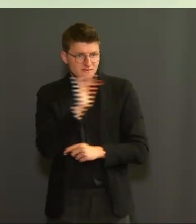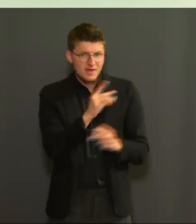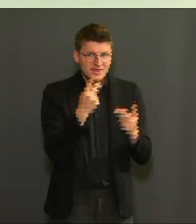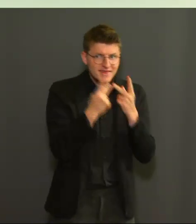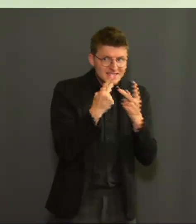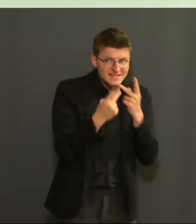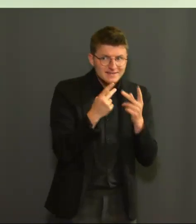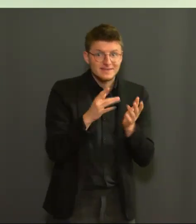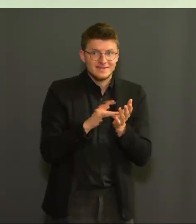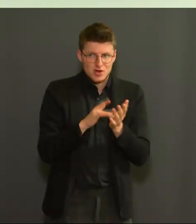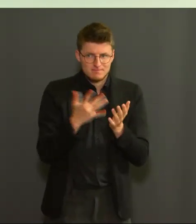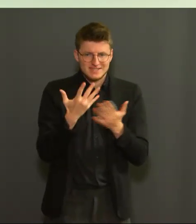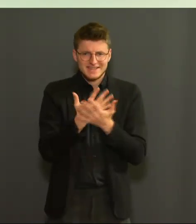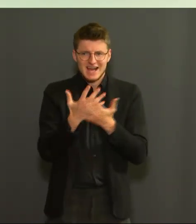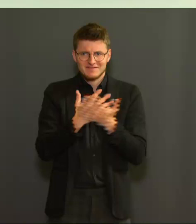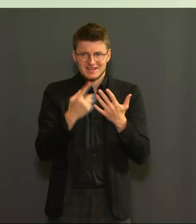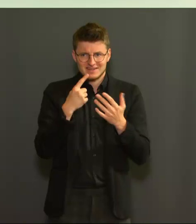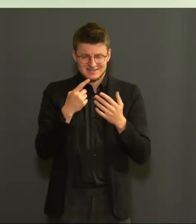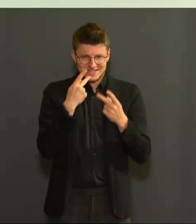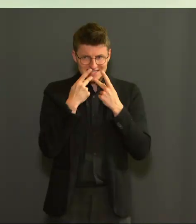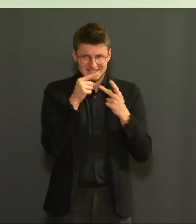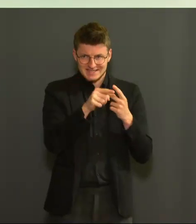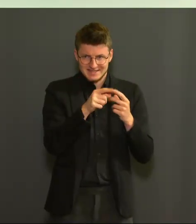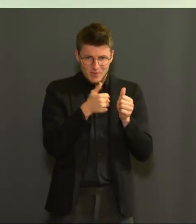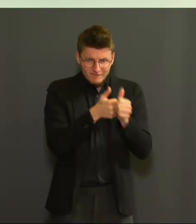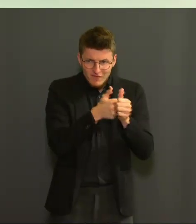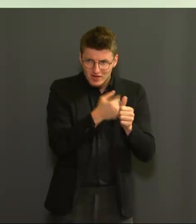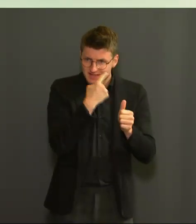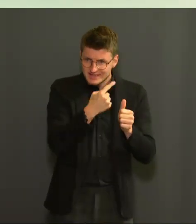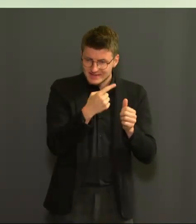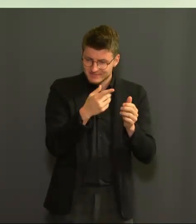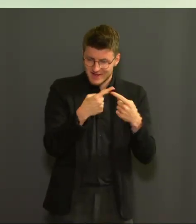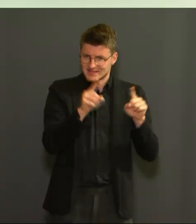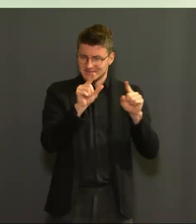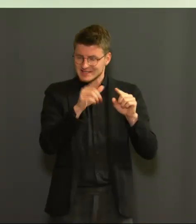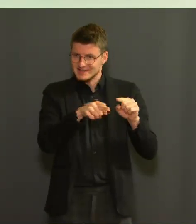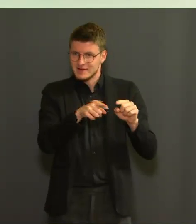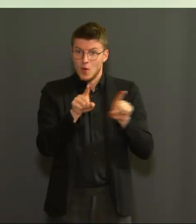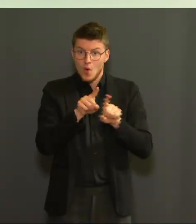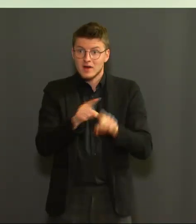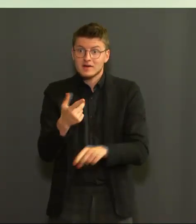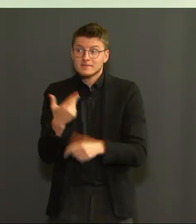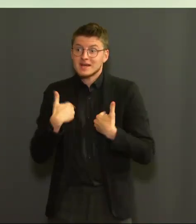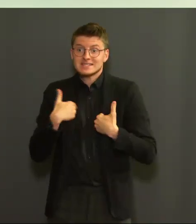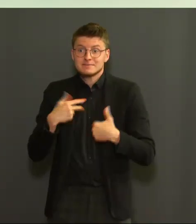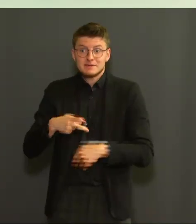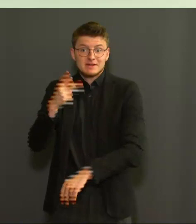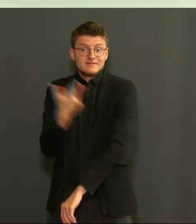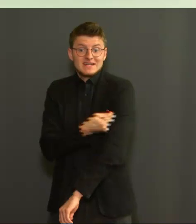Bovendien zorgen de vaccinaties ervoor dat verhoudingsgewijs minder mensen moeten opgenomen worden in het